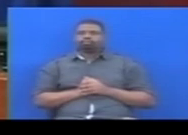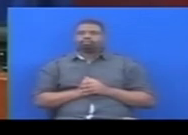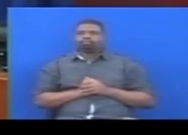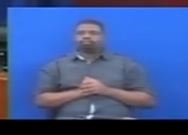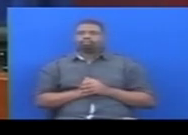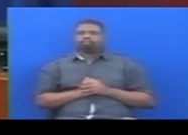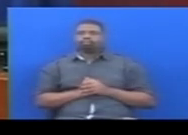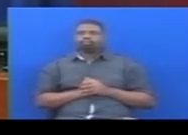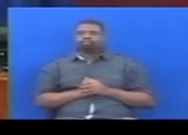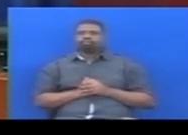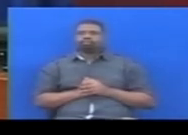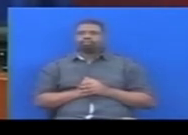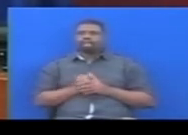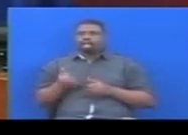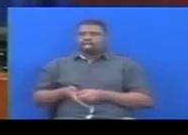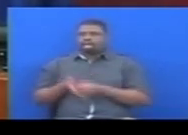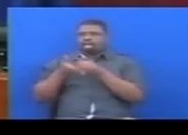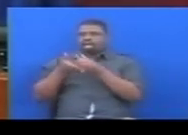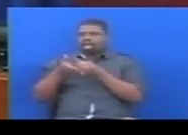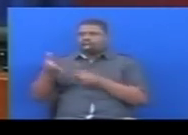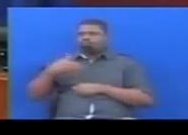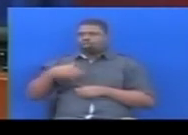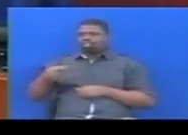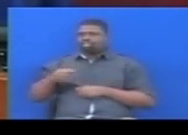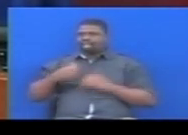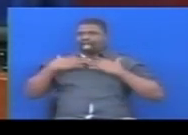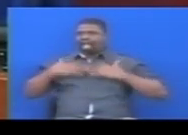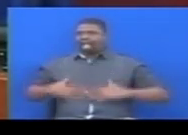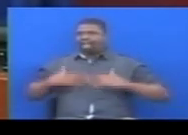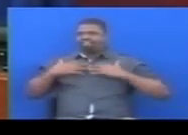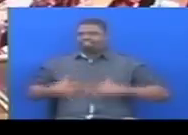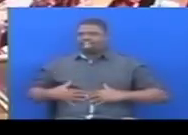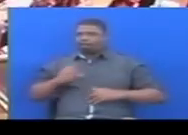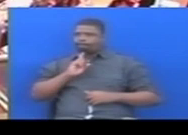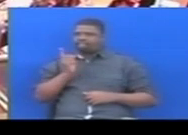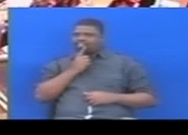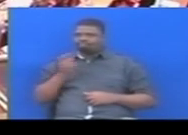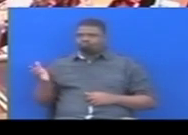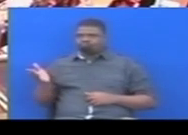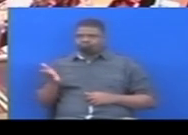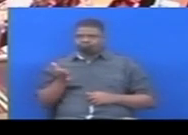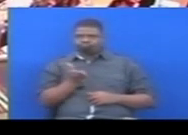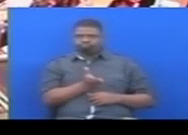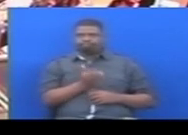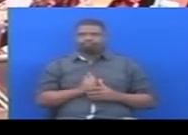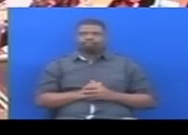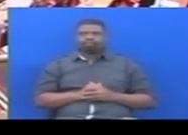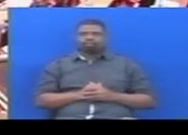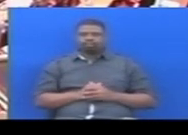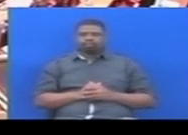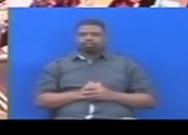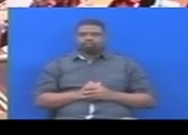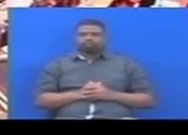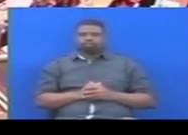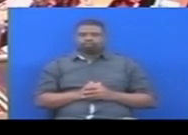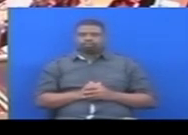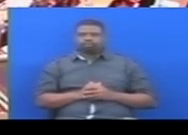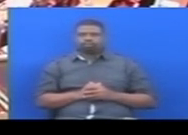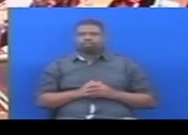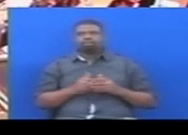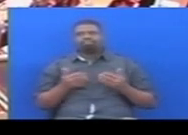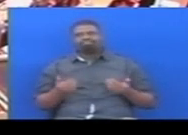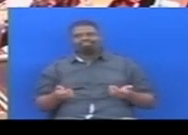Naibu Waziri wa Afya, Maendeleo ya Jamii, Jinsia, Wazee na Watoto, majibu kwa maswali haya. Mheshimiwa